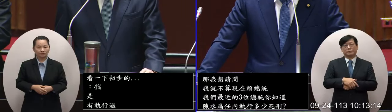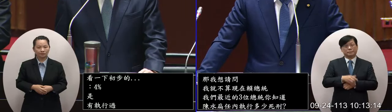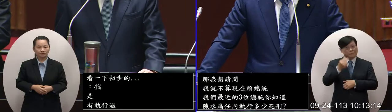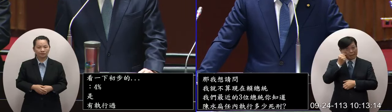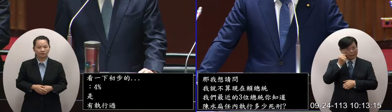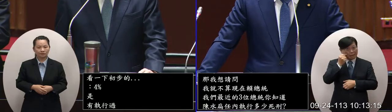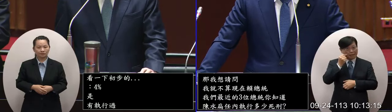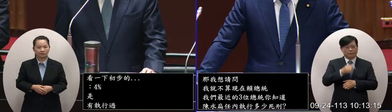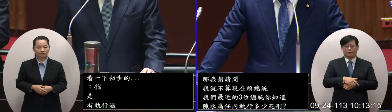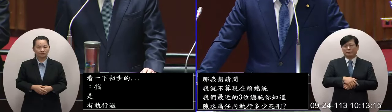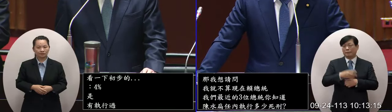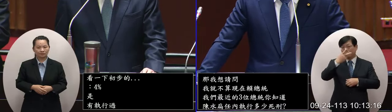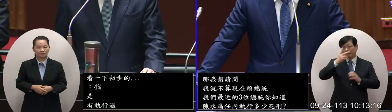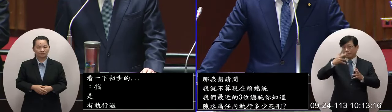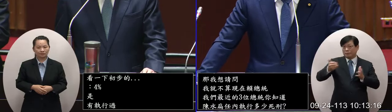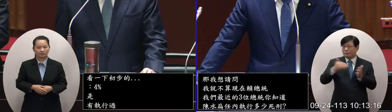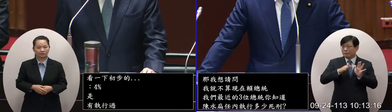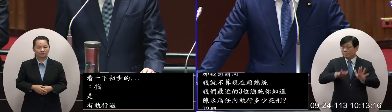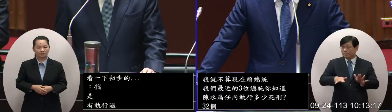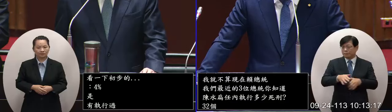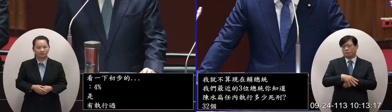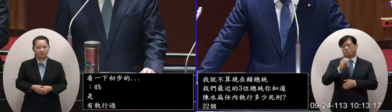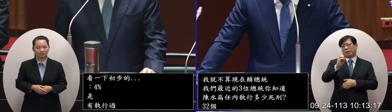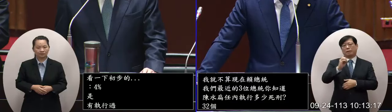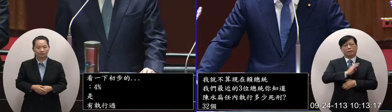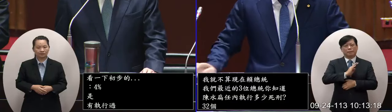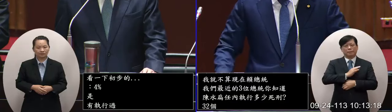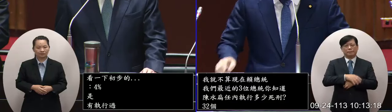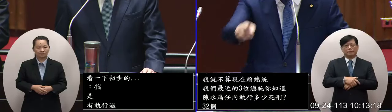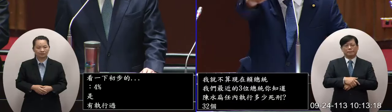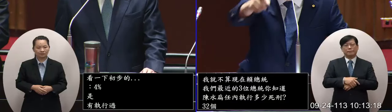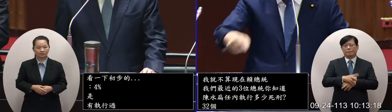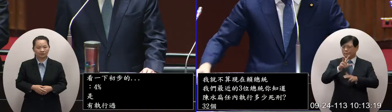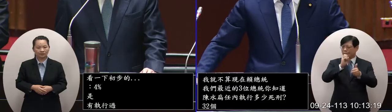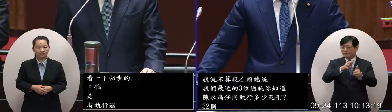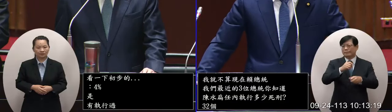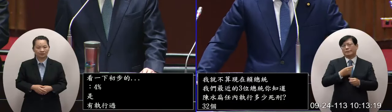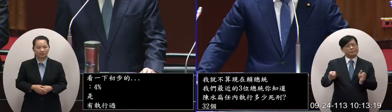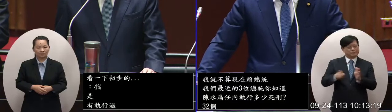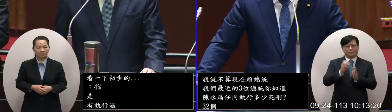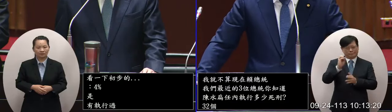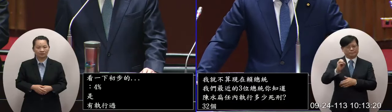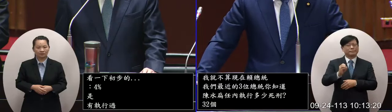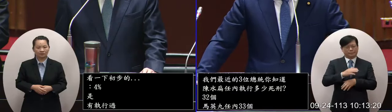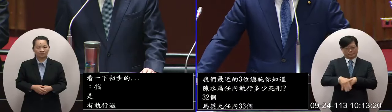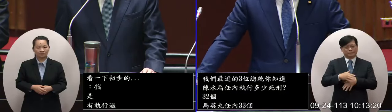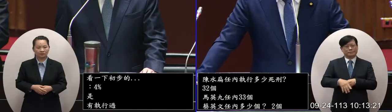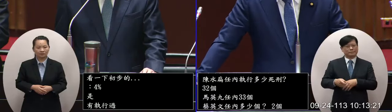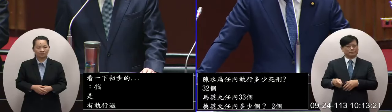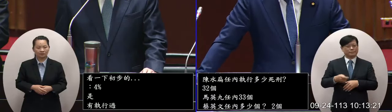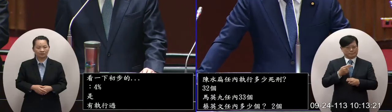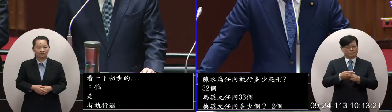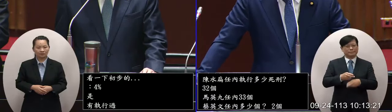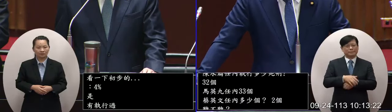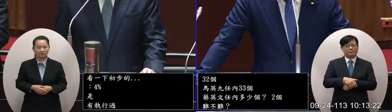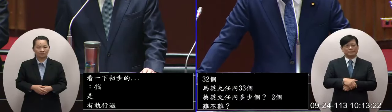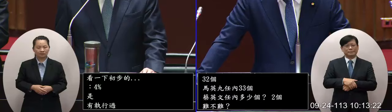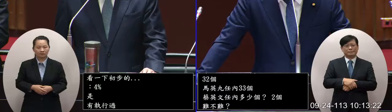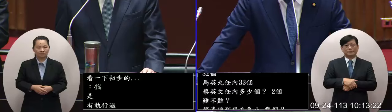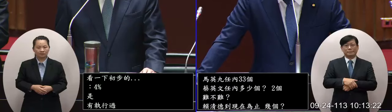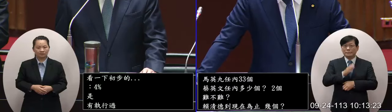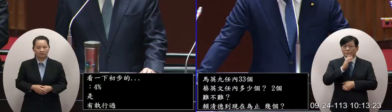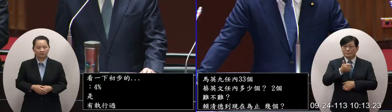难？赖清德到现在为止几个？当然是零啦。可是我直接跟你讲，赖清德就是零，一路零到底。